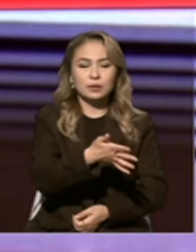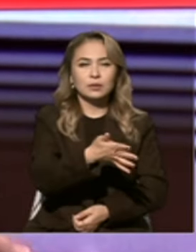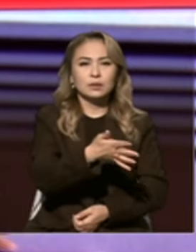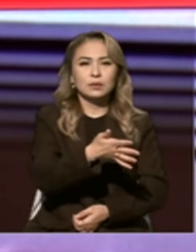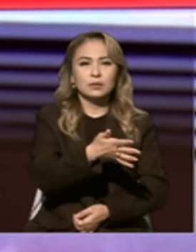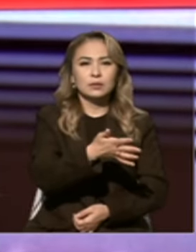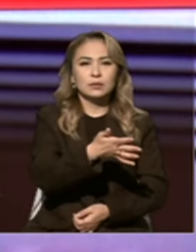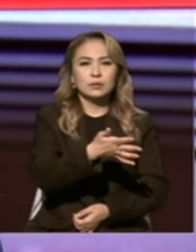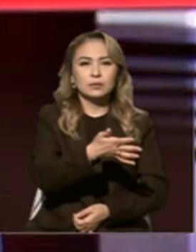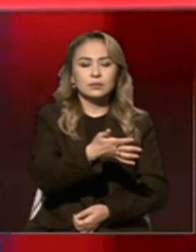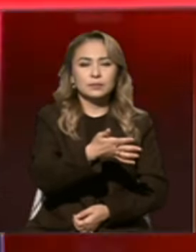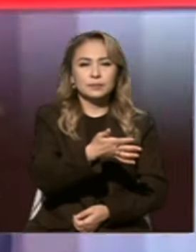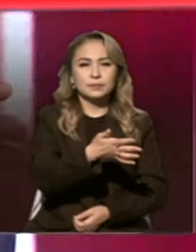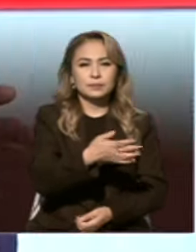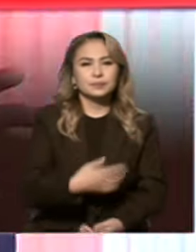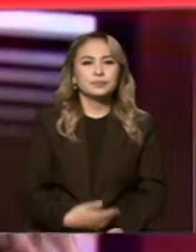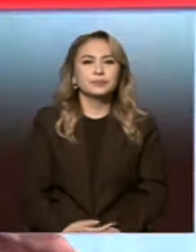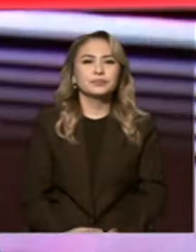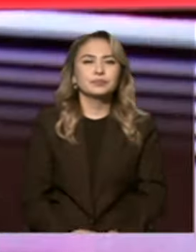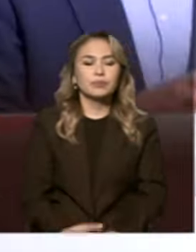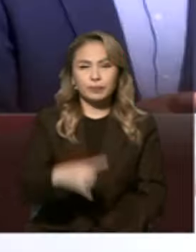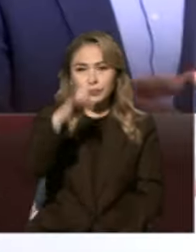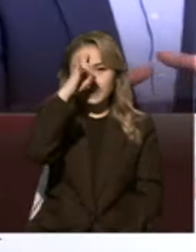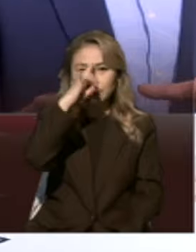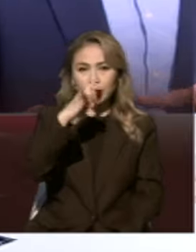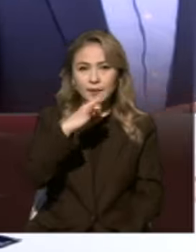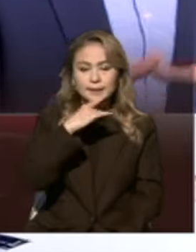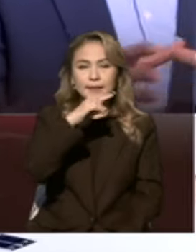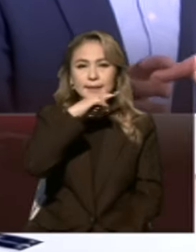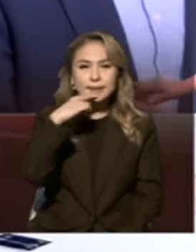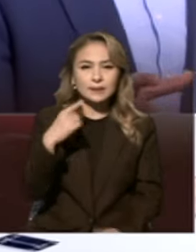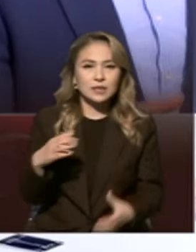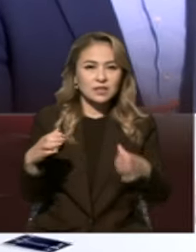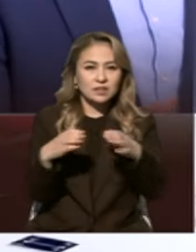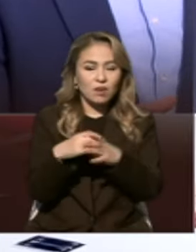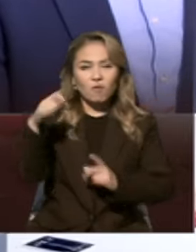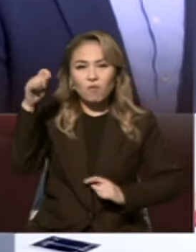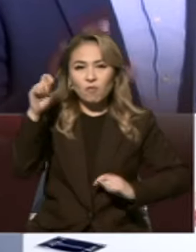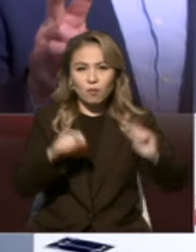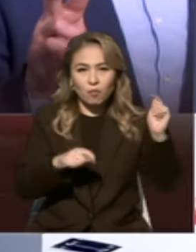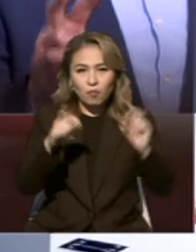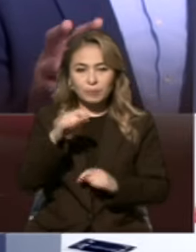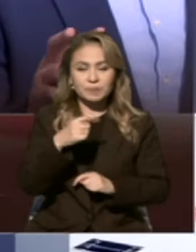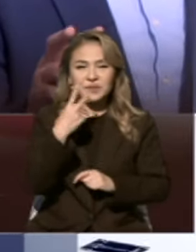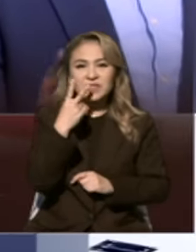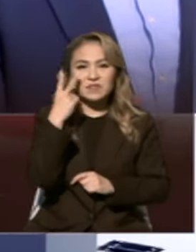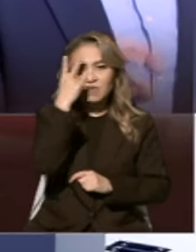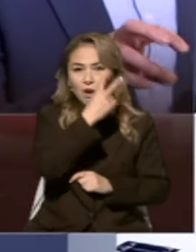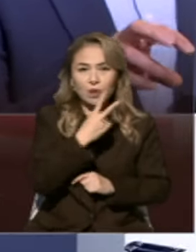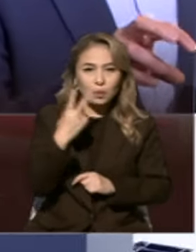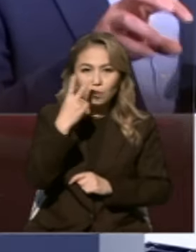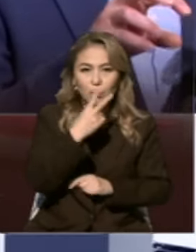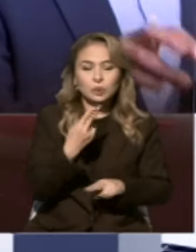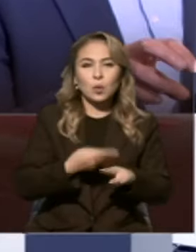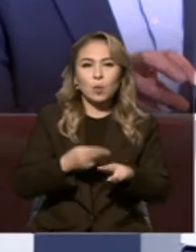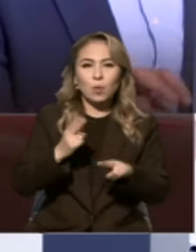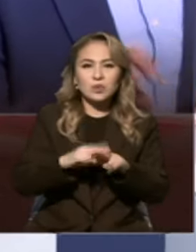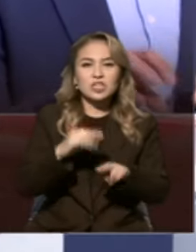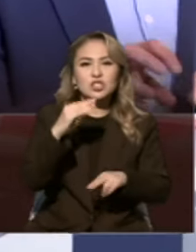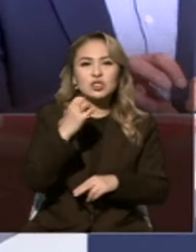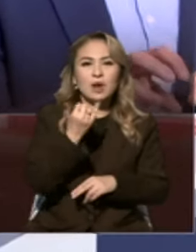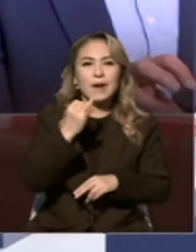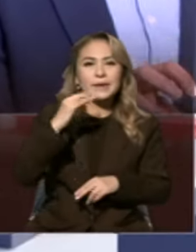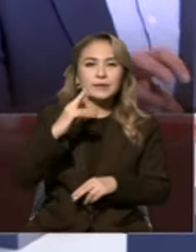енді мынау Қазақстан-Ресей ынтымақтастық форумы аясында осы 2 жыл бойы осы мынау